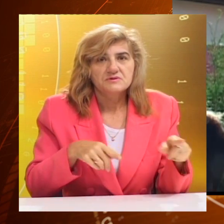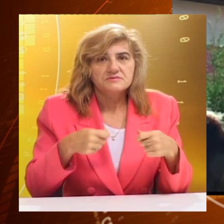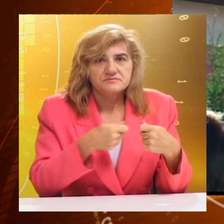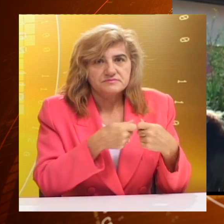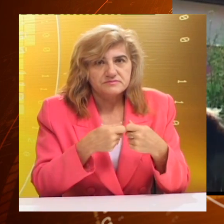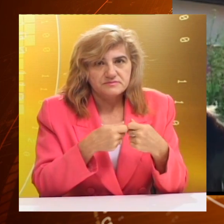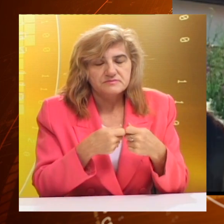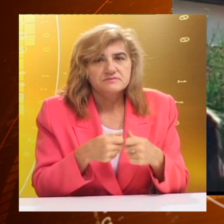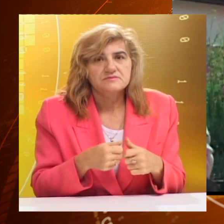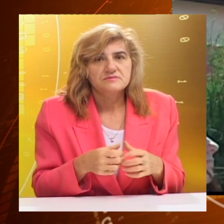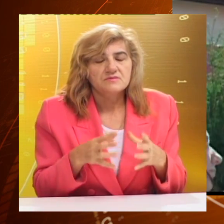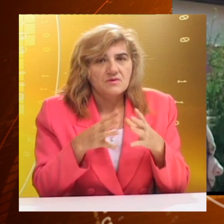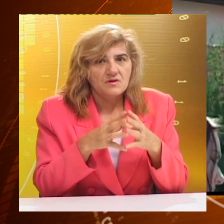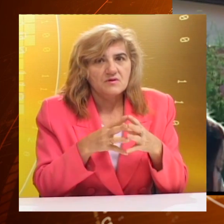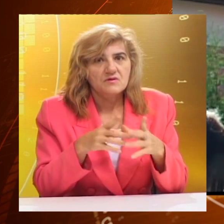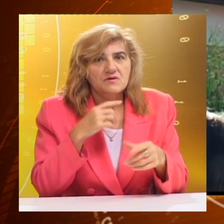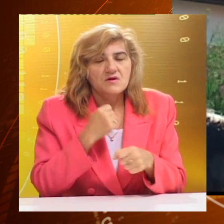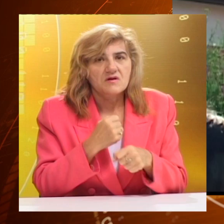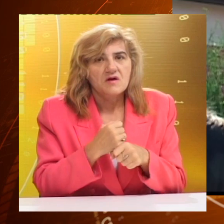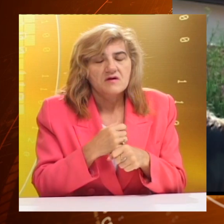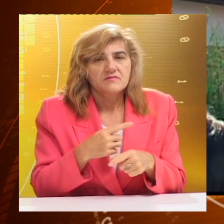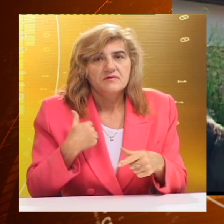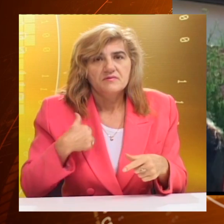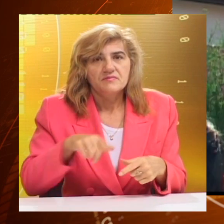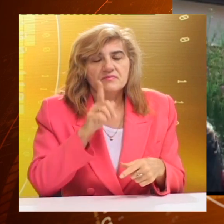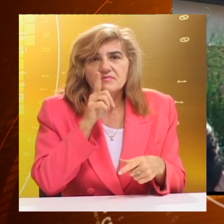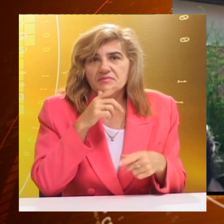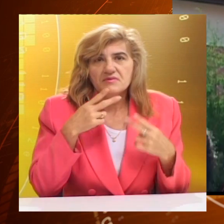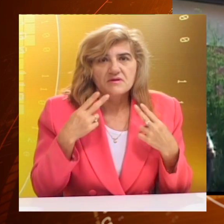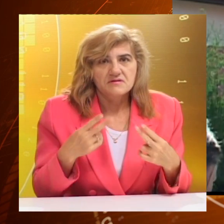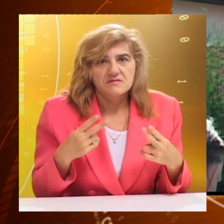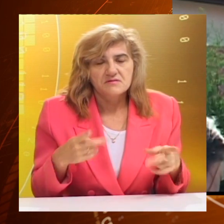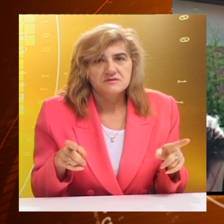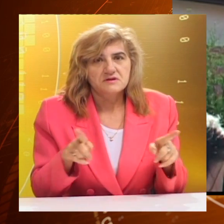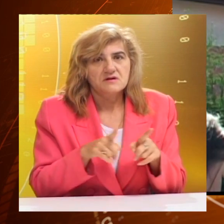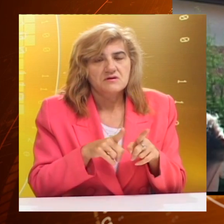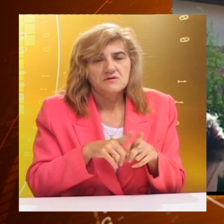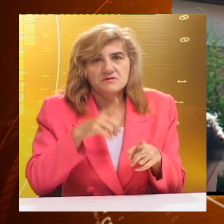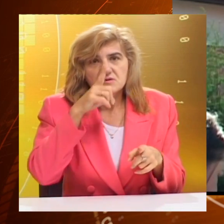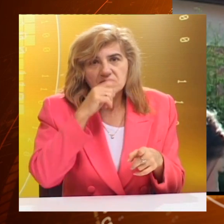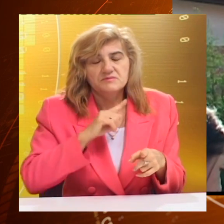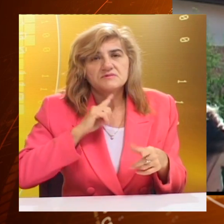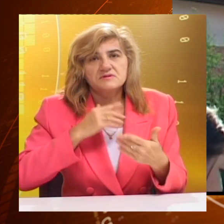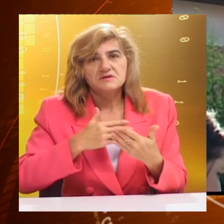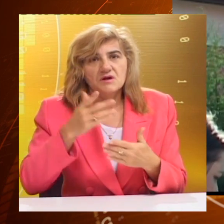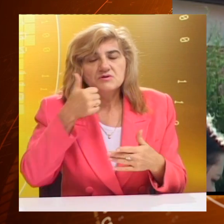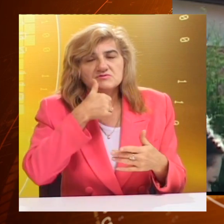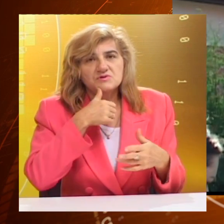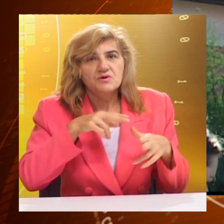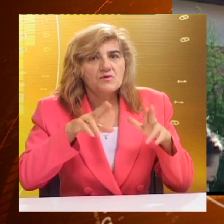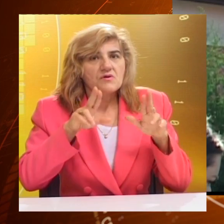udruženja iz ovog delokruga rada. Nama je veoma značajno kao lokalne samouprave što imamo